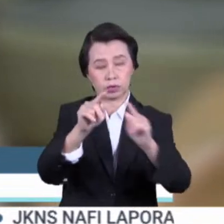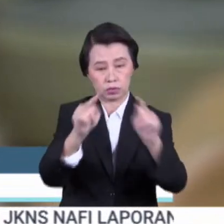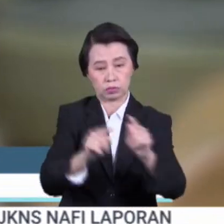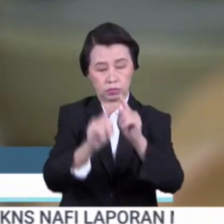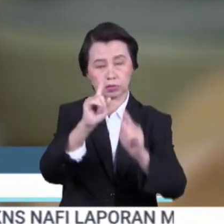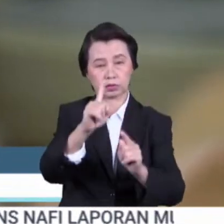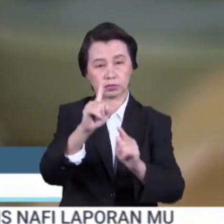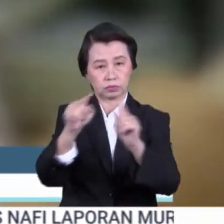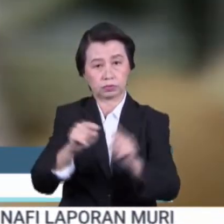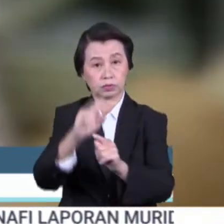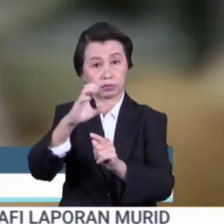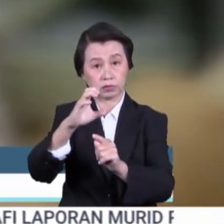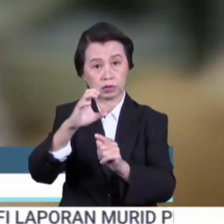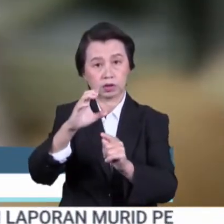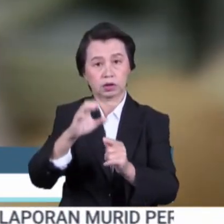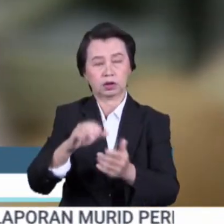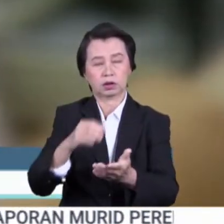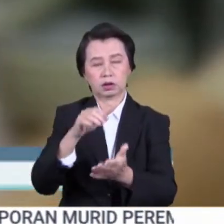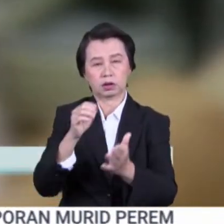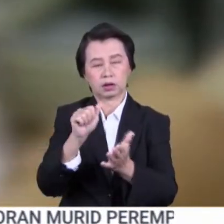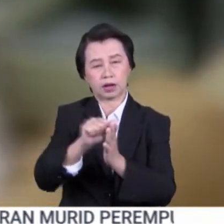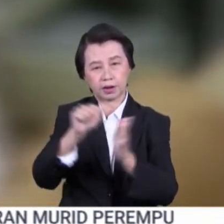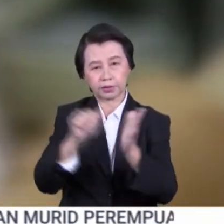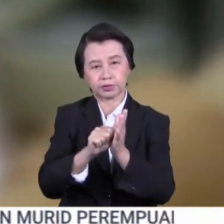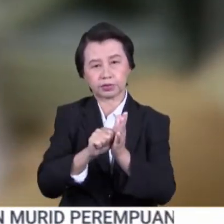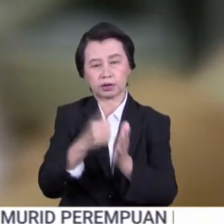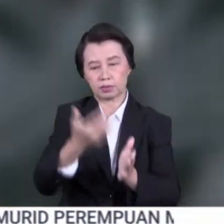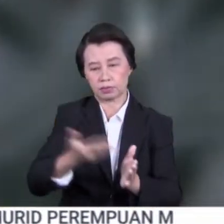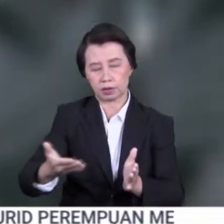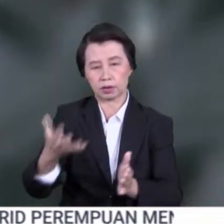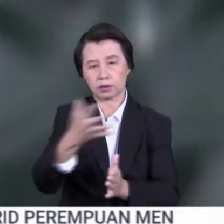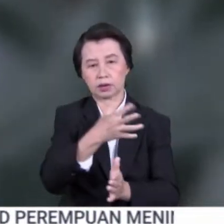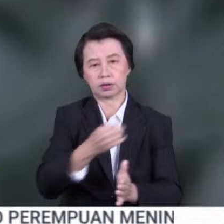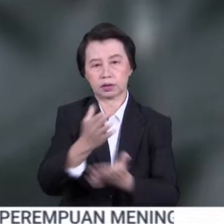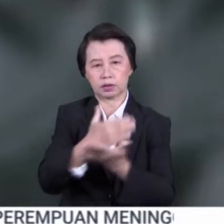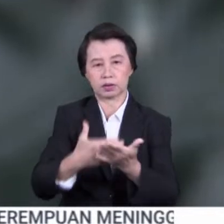102-1-C Akta Cap Dagangan 2019 dan Seksyen